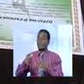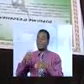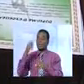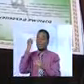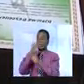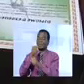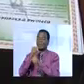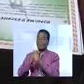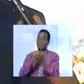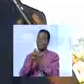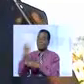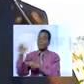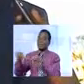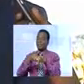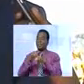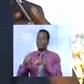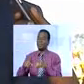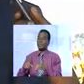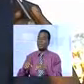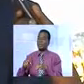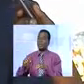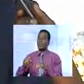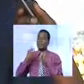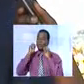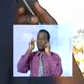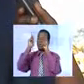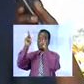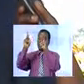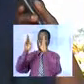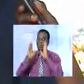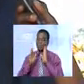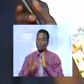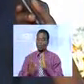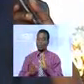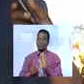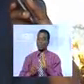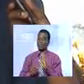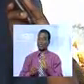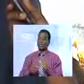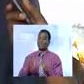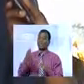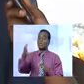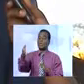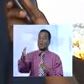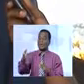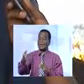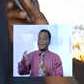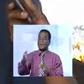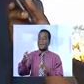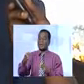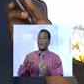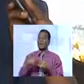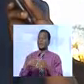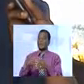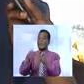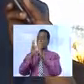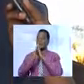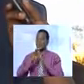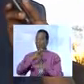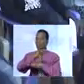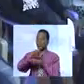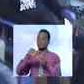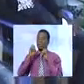au travail. Le proviseur du lycée KFW, Djoumandé Ibrahima, a exhorté tous